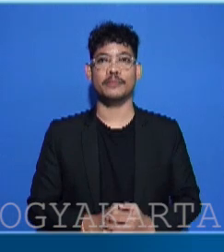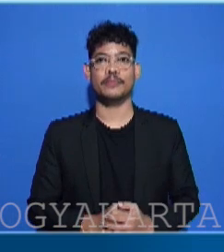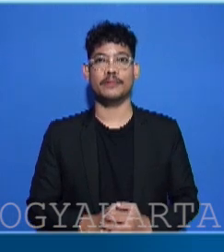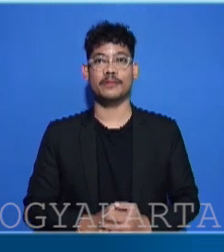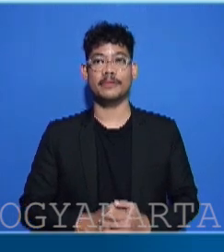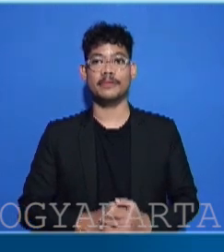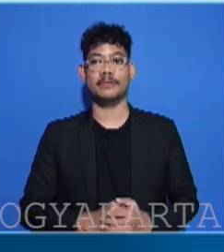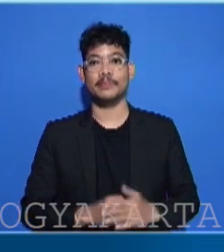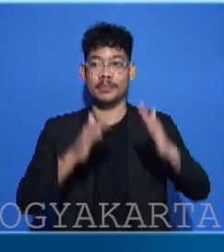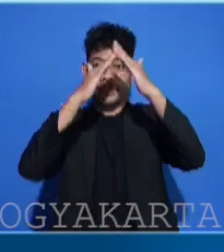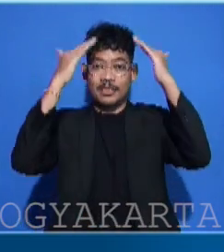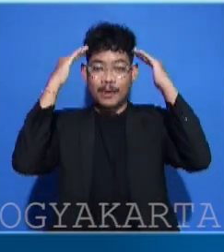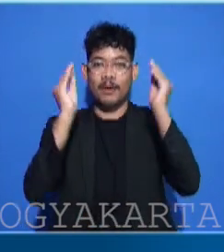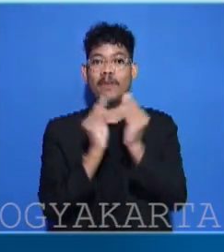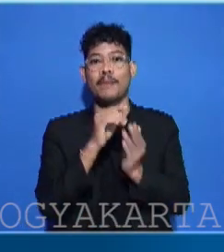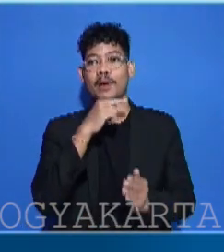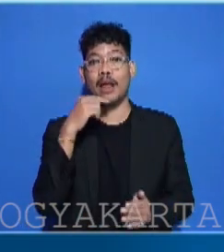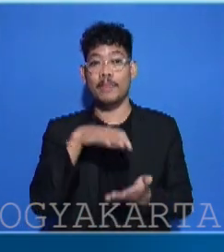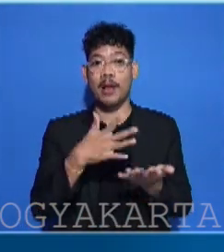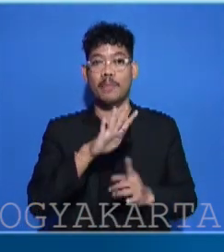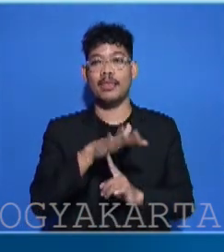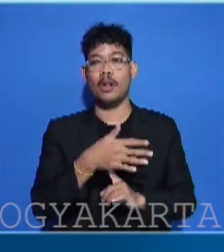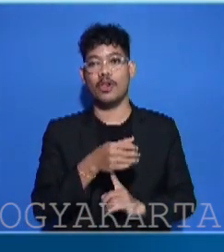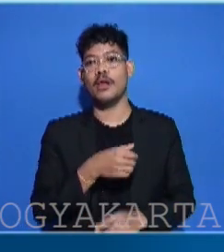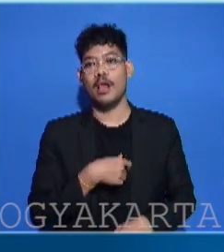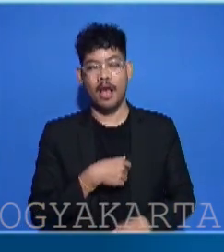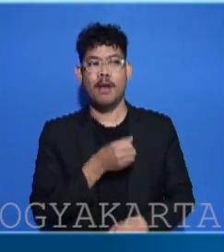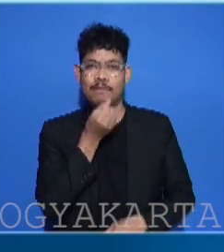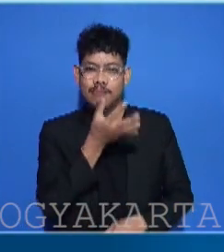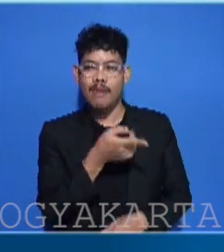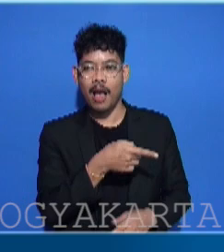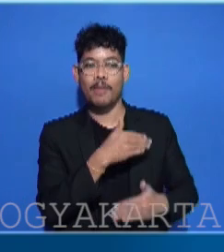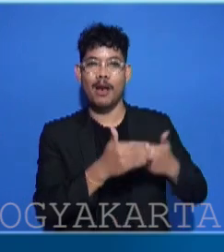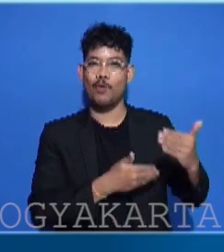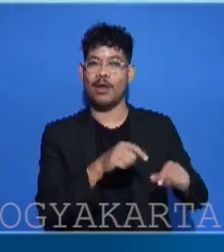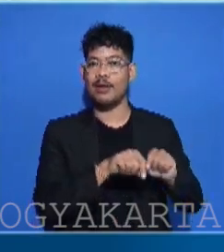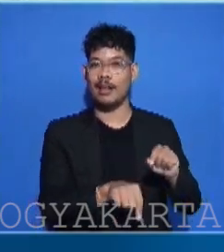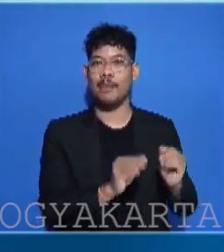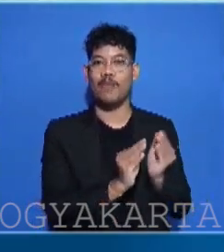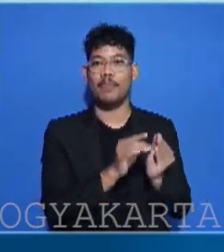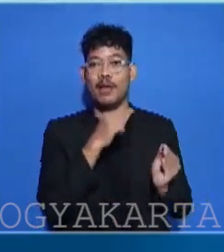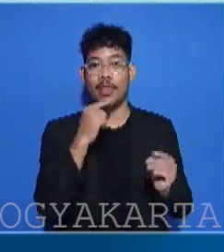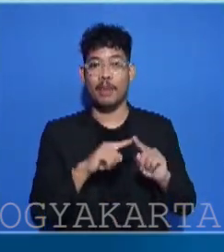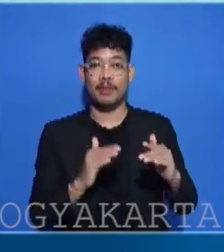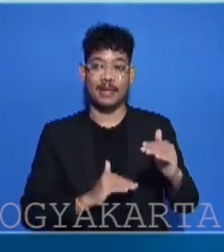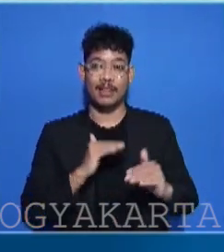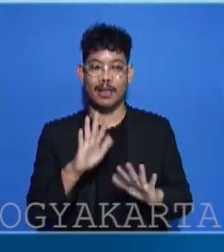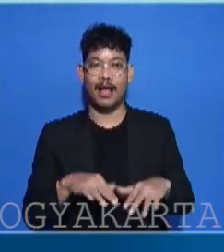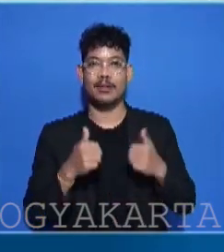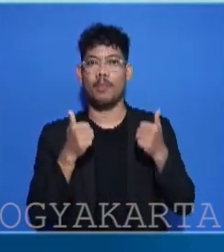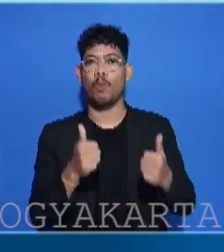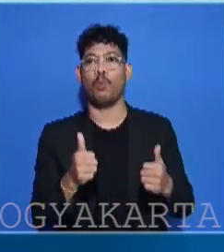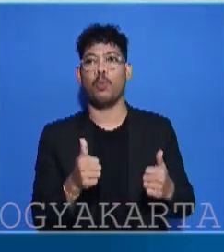Petani bawang merah di Bantul kini semakin dimudahkan dalam mengelola tanaman mereka, bahkan mampu meningkatkan hasil dari menekan biaya